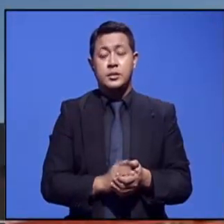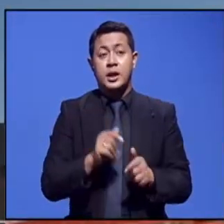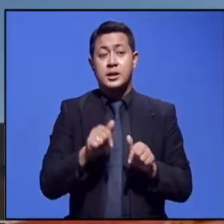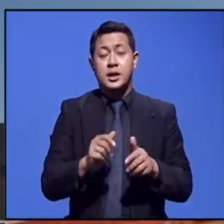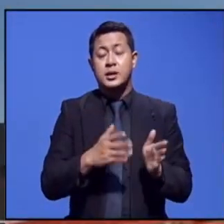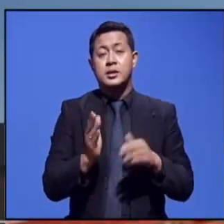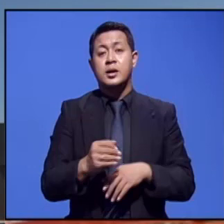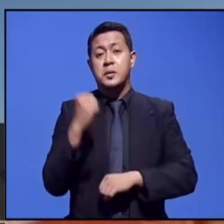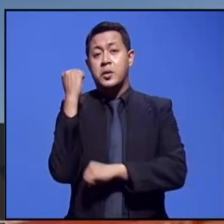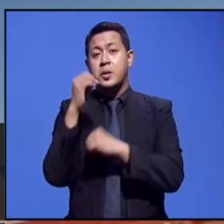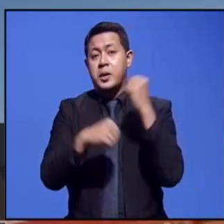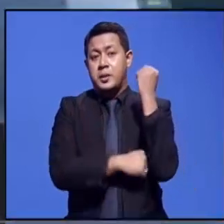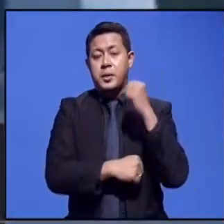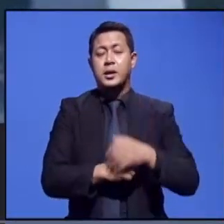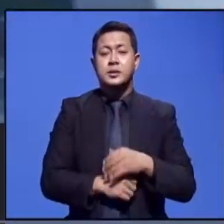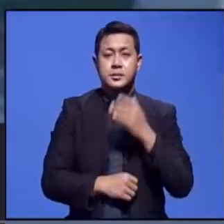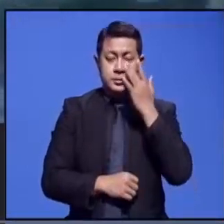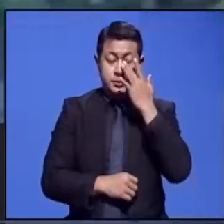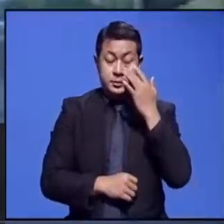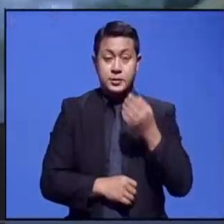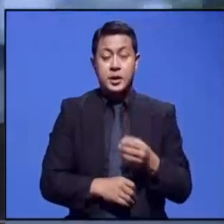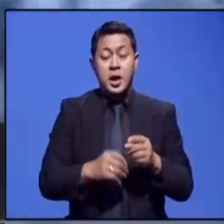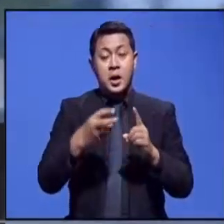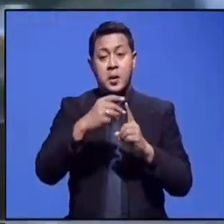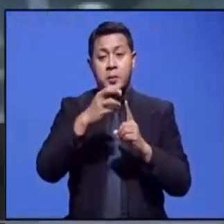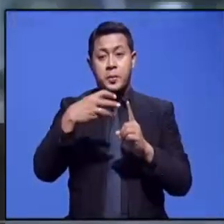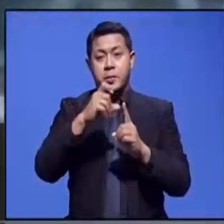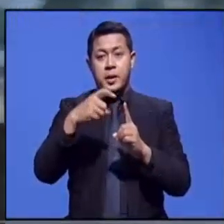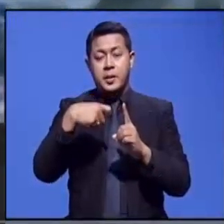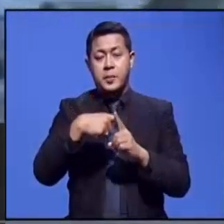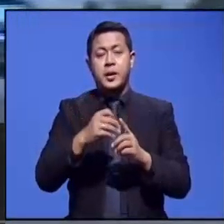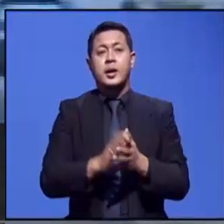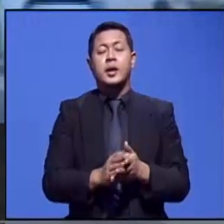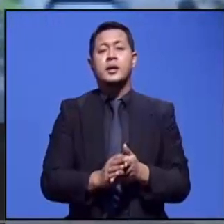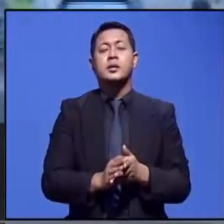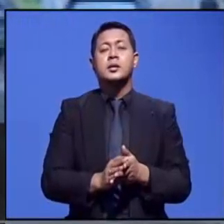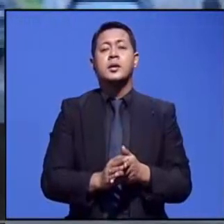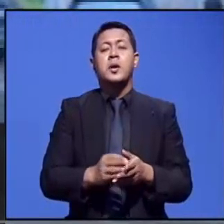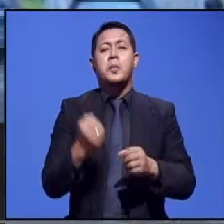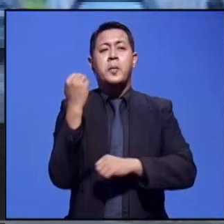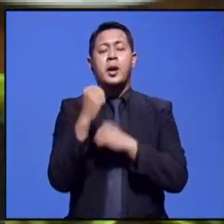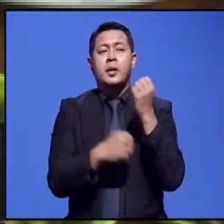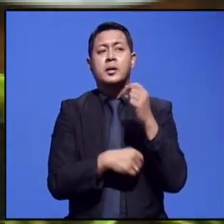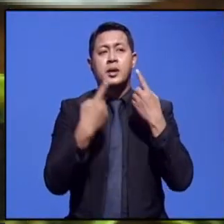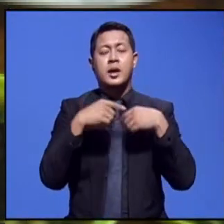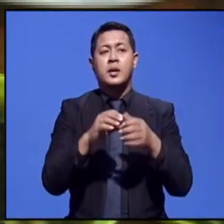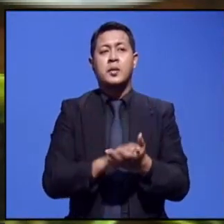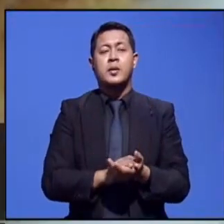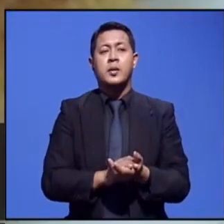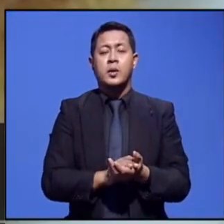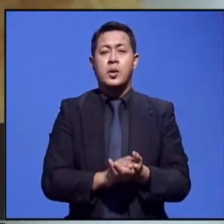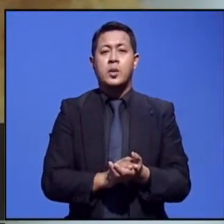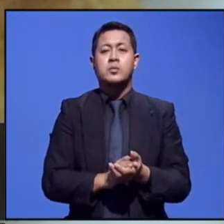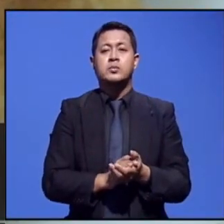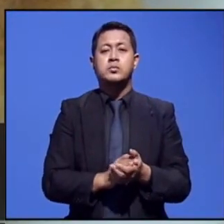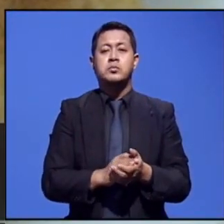Sekarang kita bergeser ke Palembang. Tidak cuma punya empek-empek, taekwon, dan kerupuk kemplang, Palembang juga ternyata punya menu martabak kuah